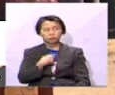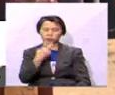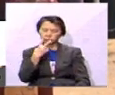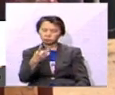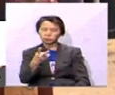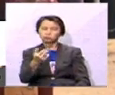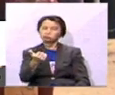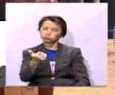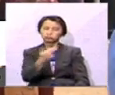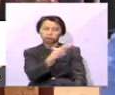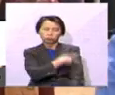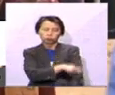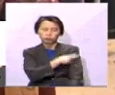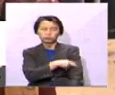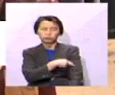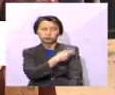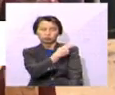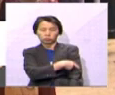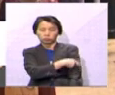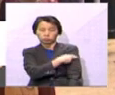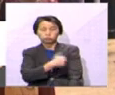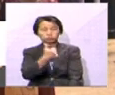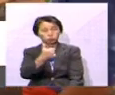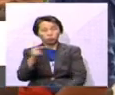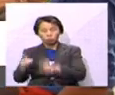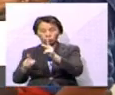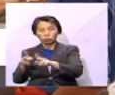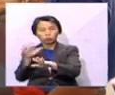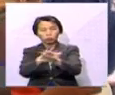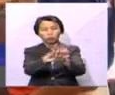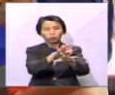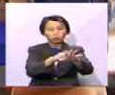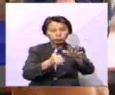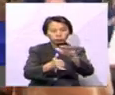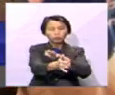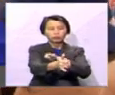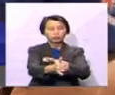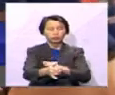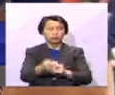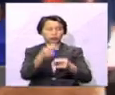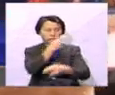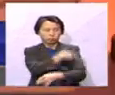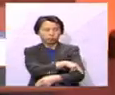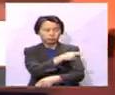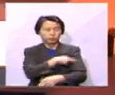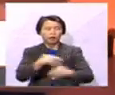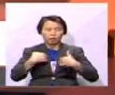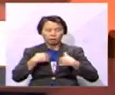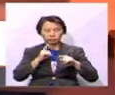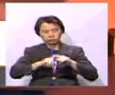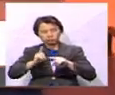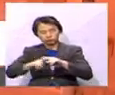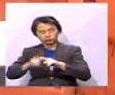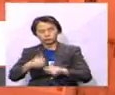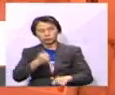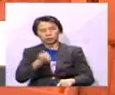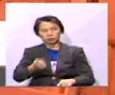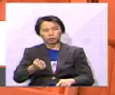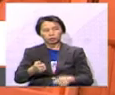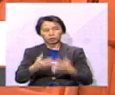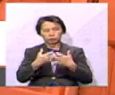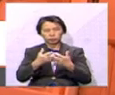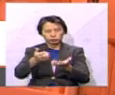sambutan hospital kita ni memang menggalakkan. Hospital Medan ini dilengkapi dengan pelbagai alatan seperti